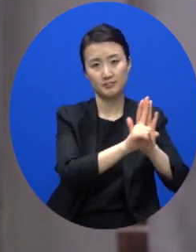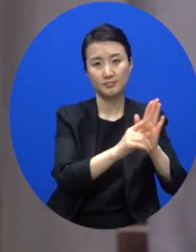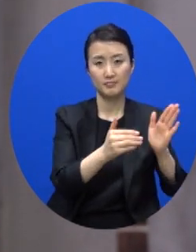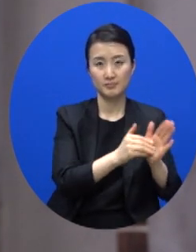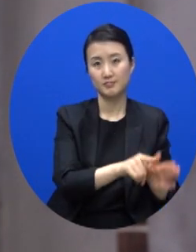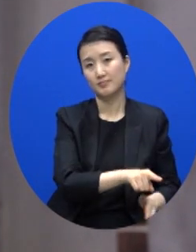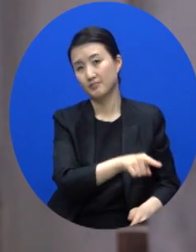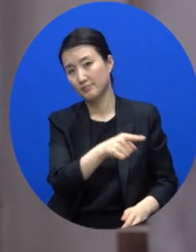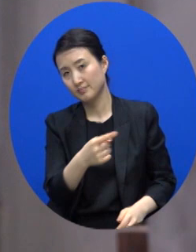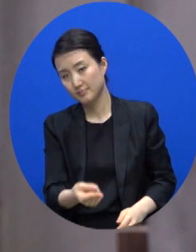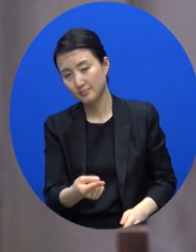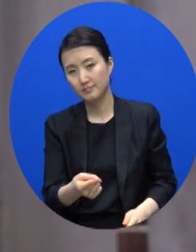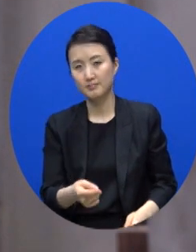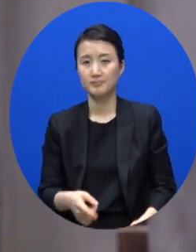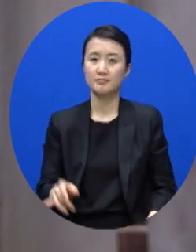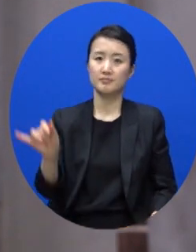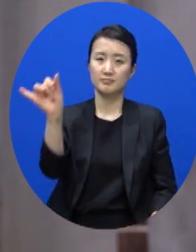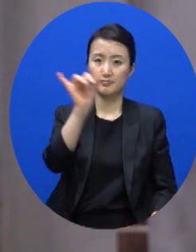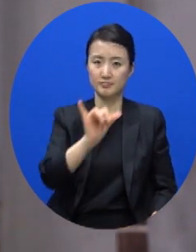대금 경연대회를